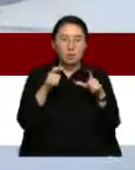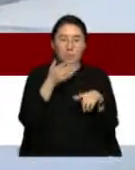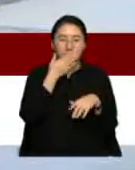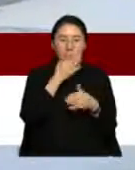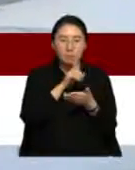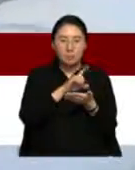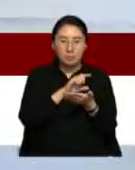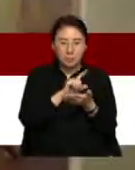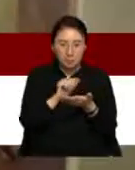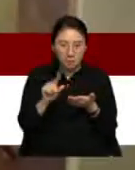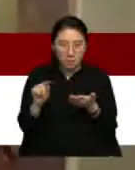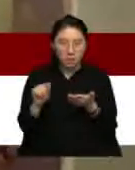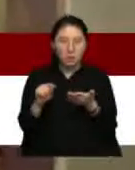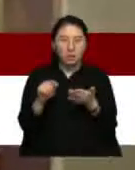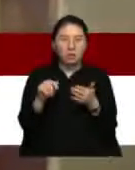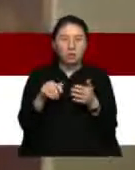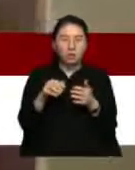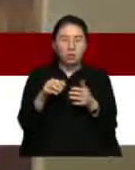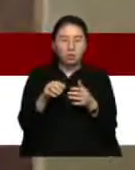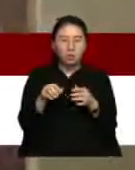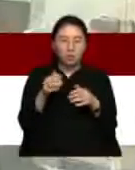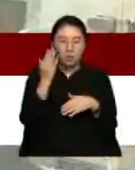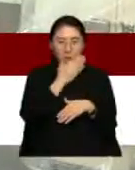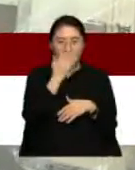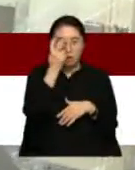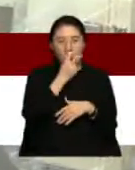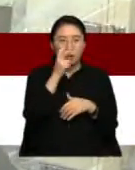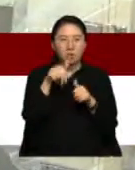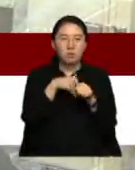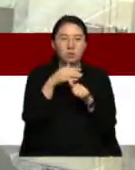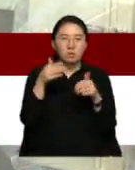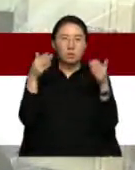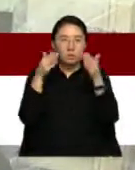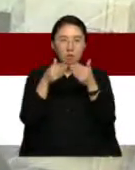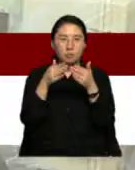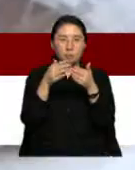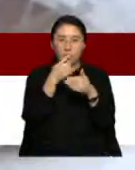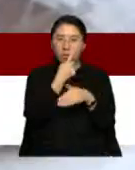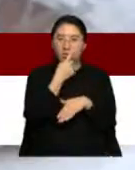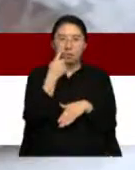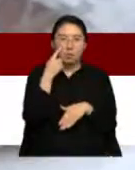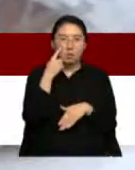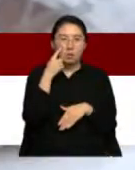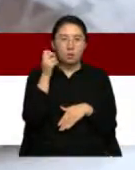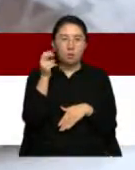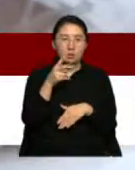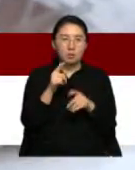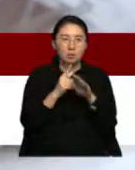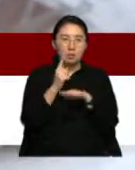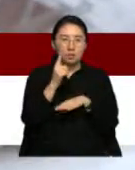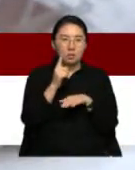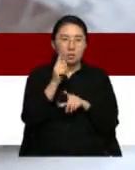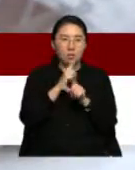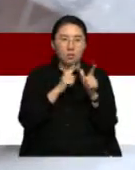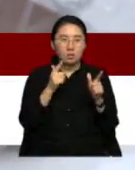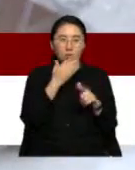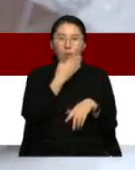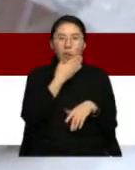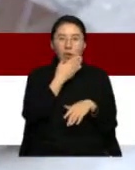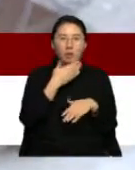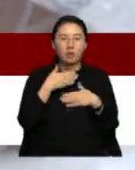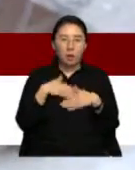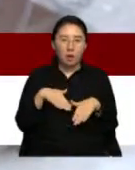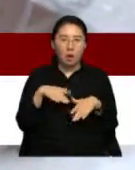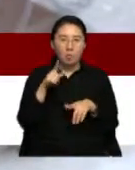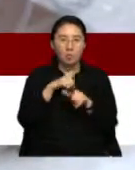식재료의 유통기한과 조리사의 위생관리 상태 등을 집중 조사한다고 밝혔습니다. 또 고열량과 저역량, 그리고